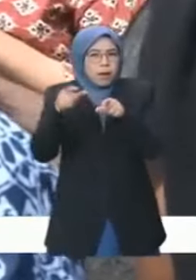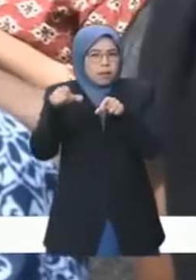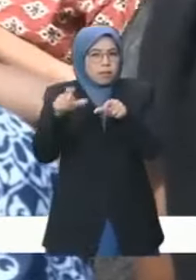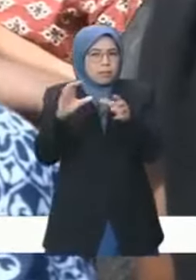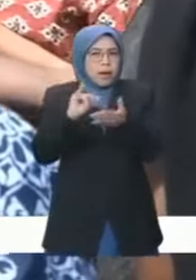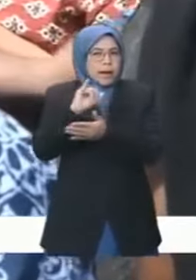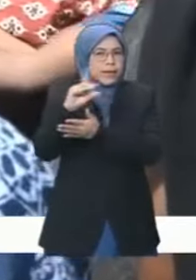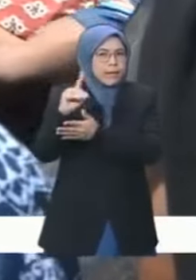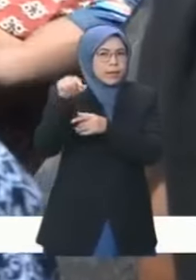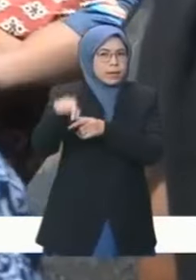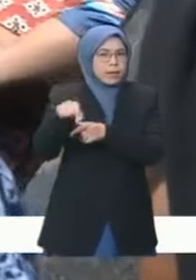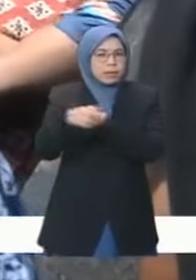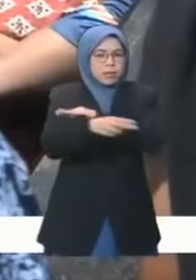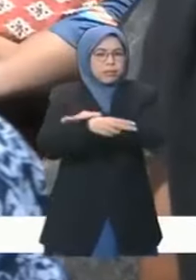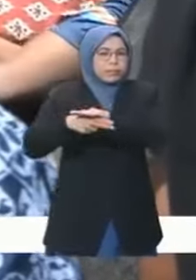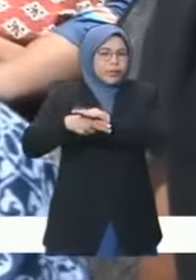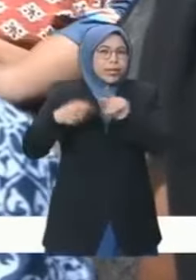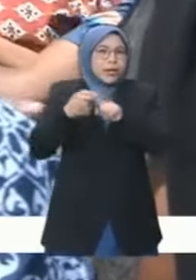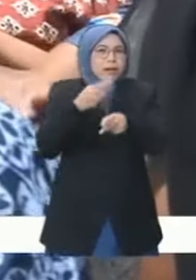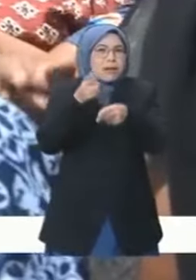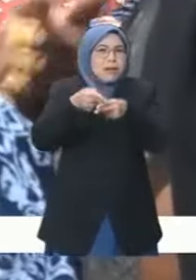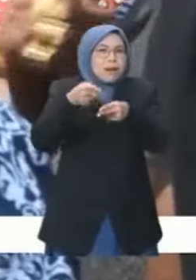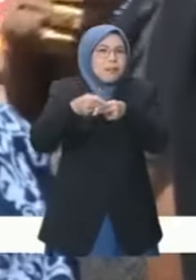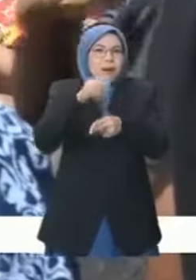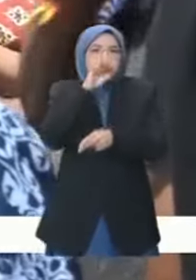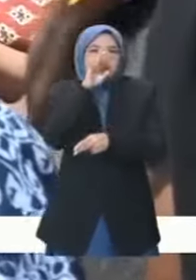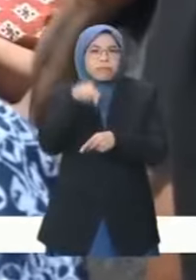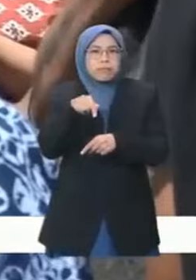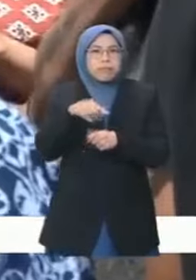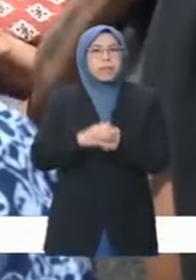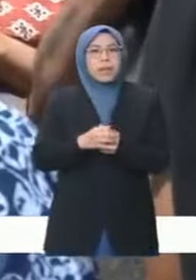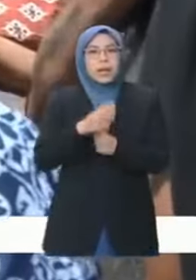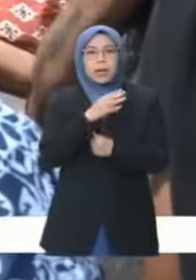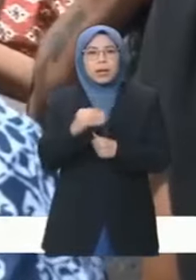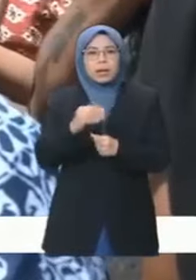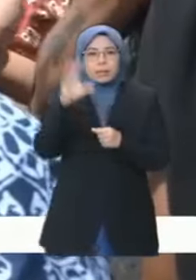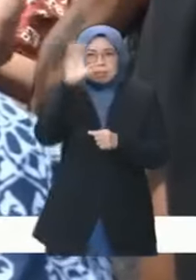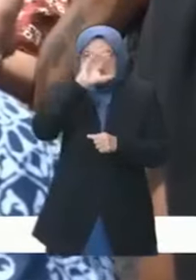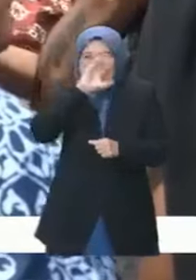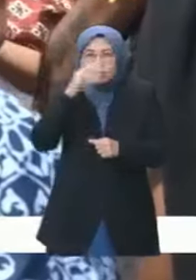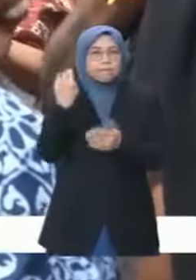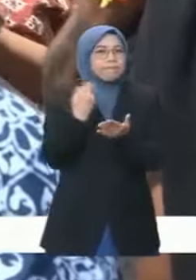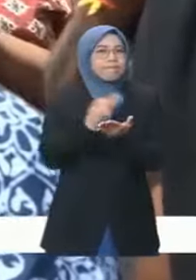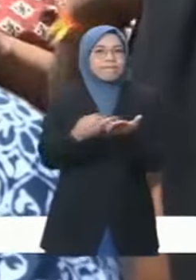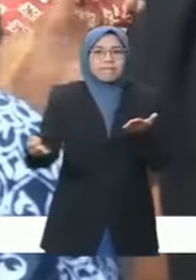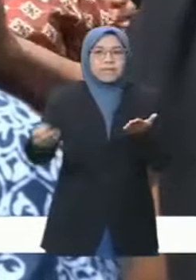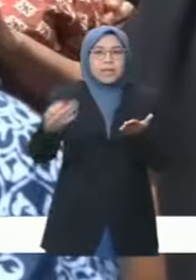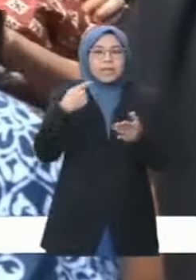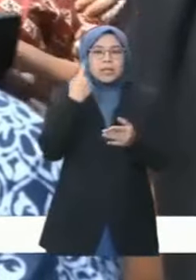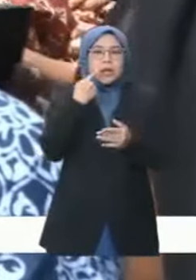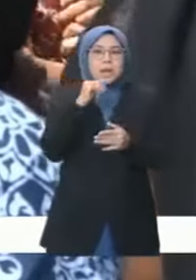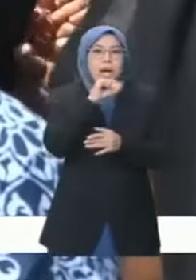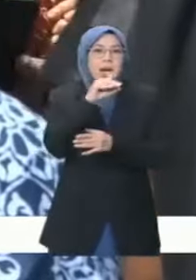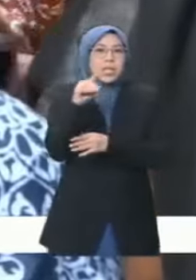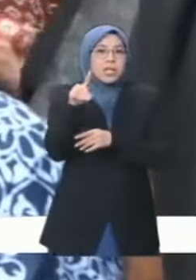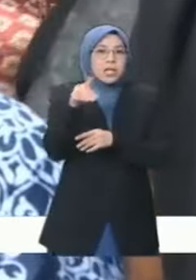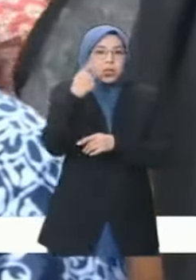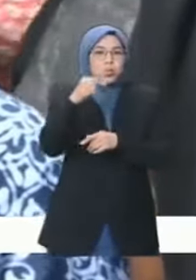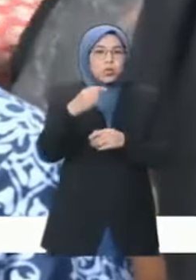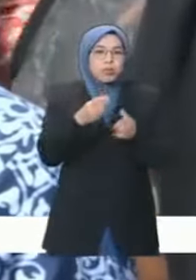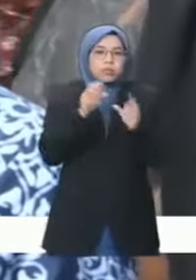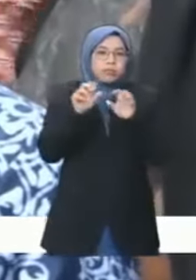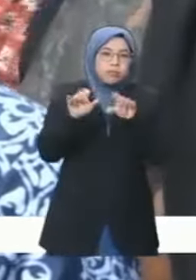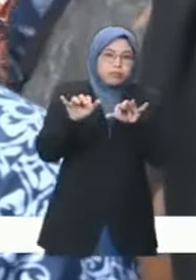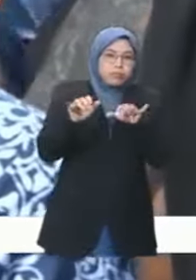undang-undang tapi mereka berselindung di sebalik fake account. Jadi tak dapat dikenal pasti identiti individu yang mengeluarkan